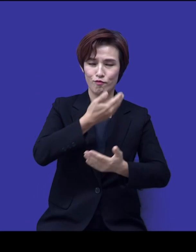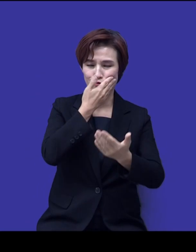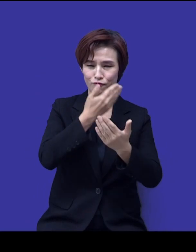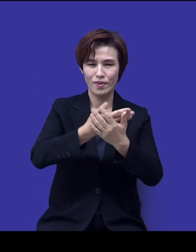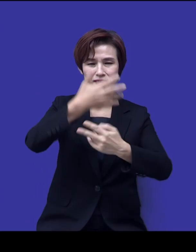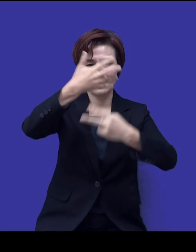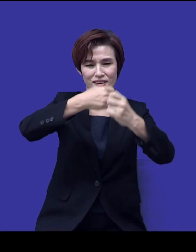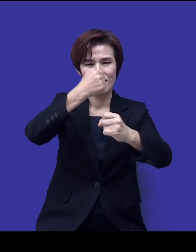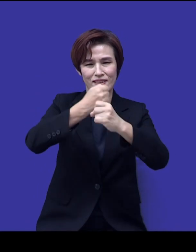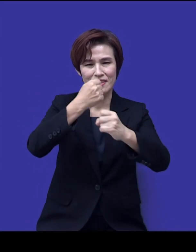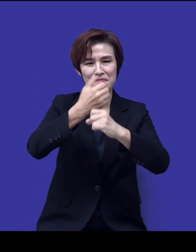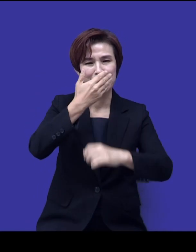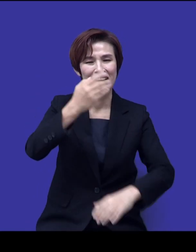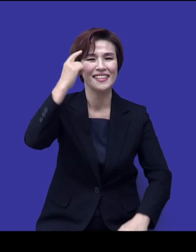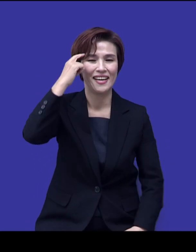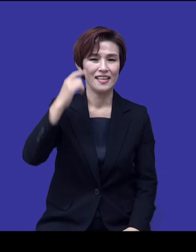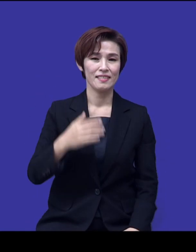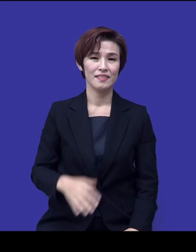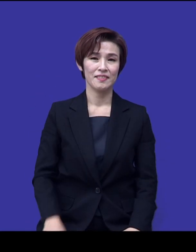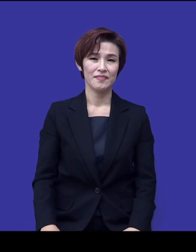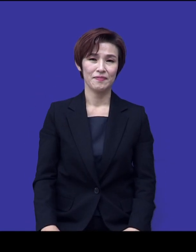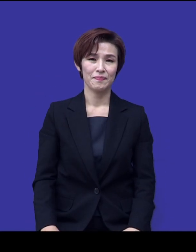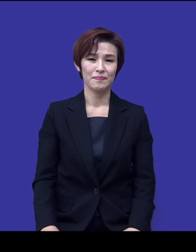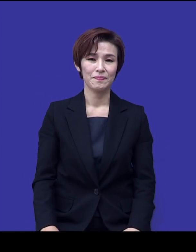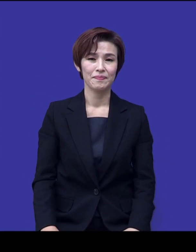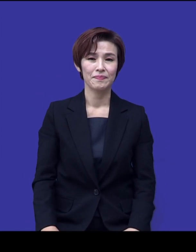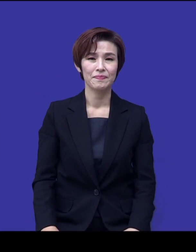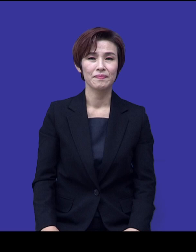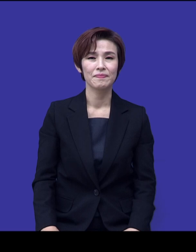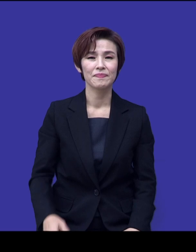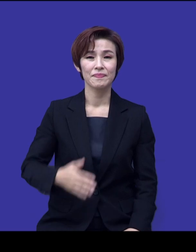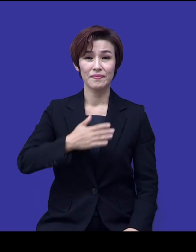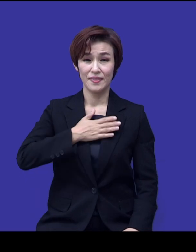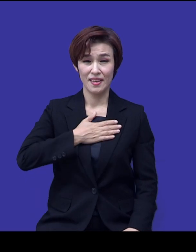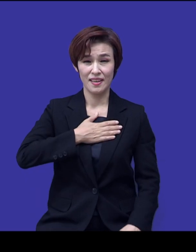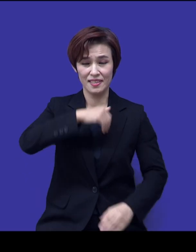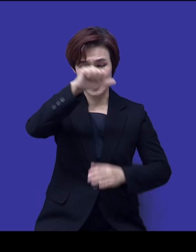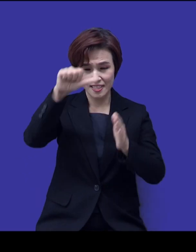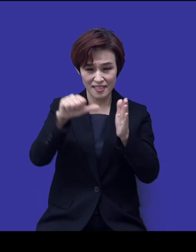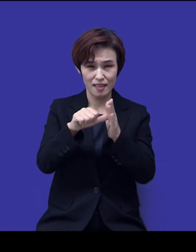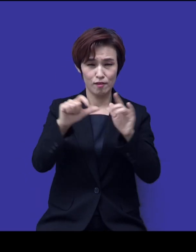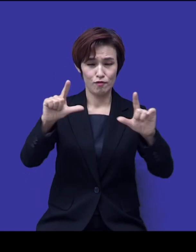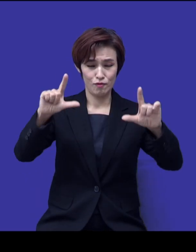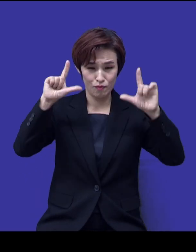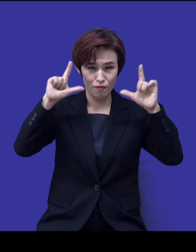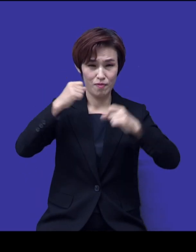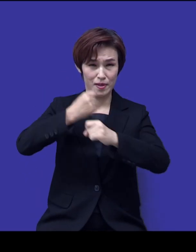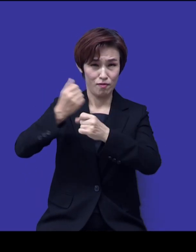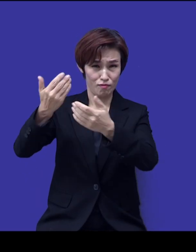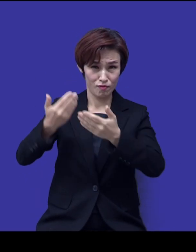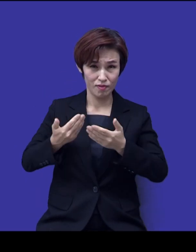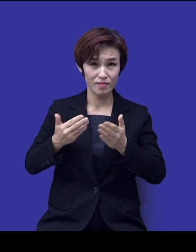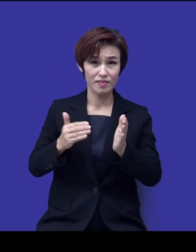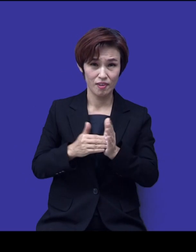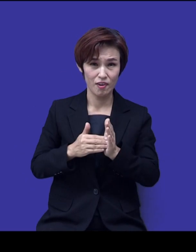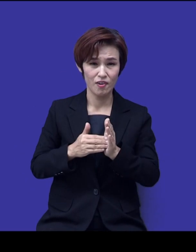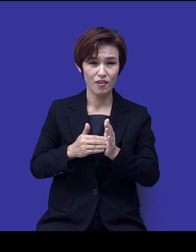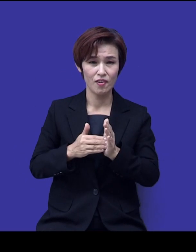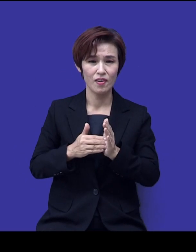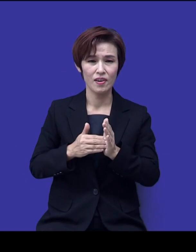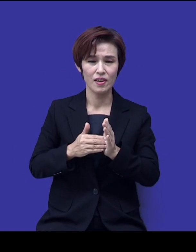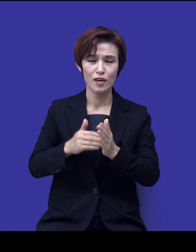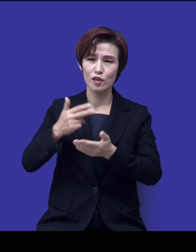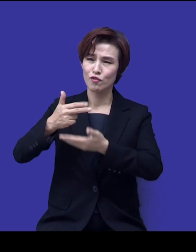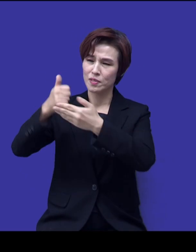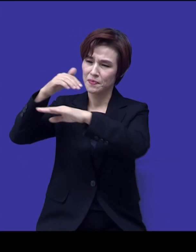싶어요. 하나님께서 주영훈이라는 작품을 글을 쓰시고 저를 주인공으로 택하셨는데 내가 과연 그 시나리오대로